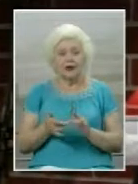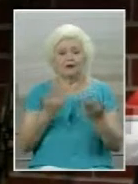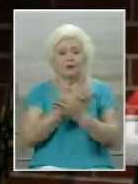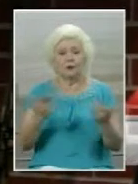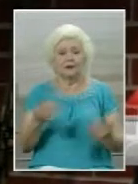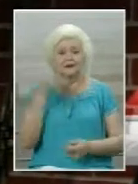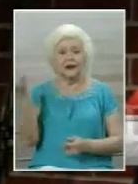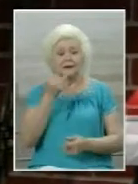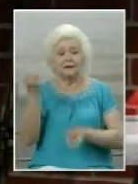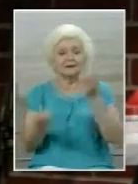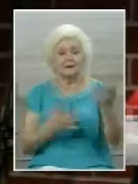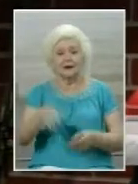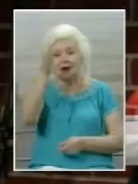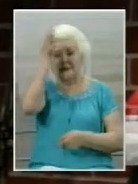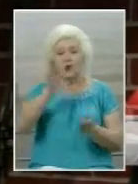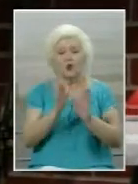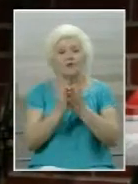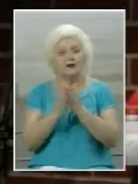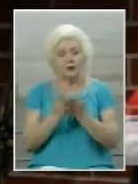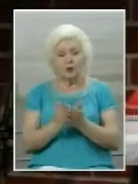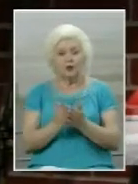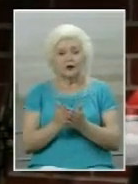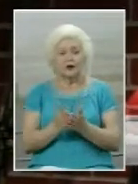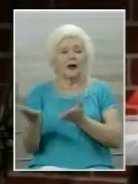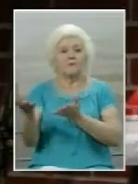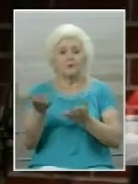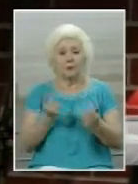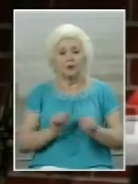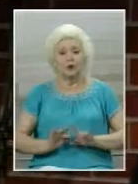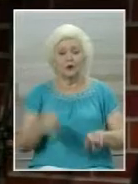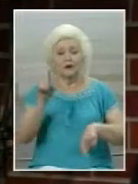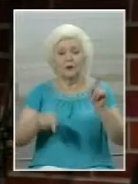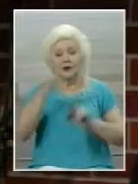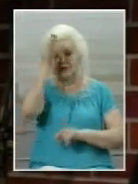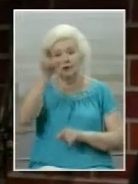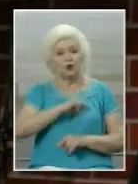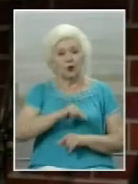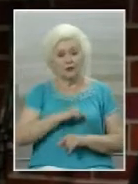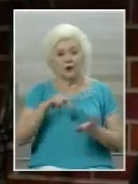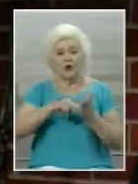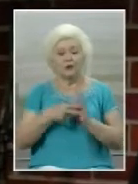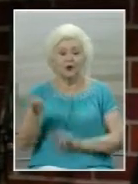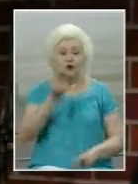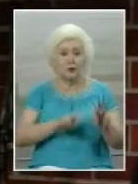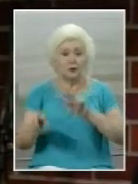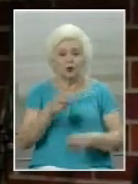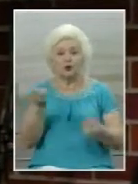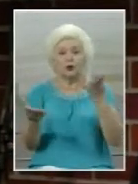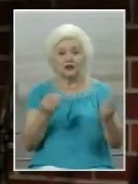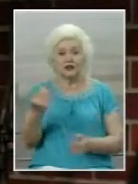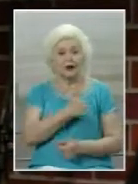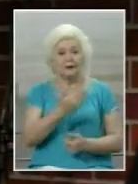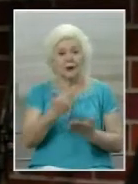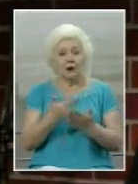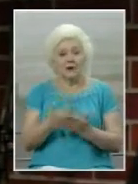історичних джерел, тобто наукових посібників. От, відповідно, була проведена певна наукова робота в плані пошуку джерел. Намагалися